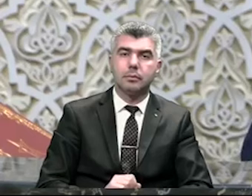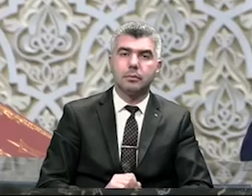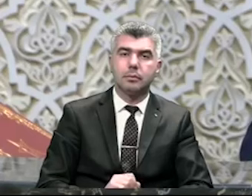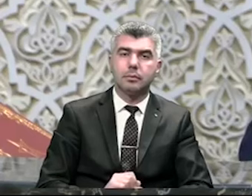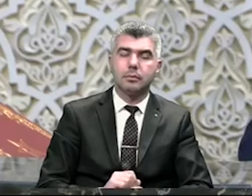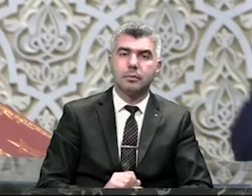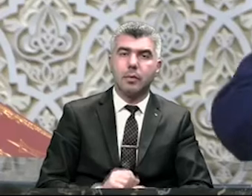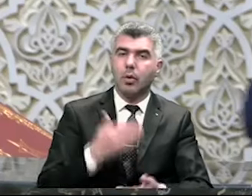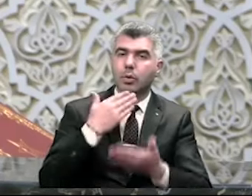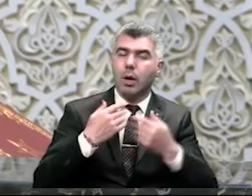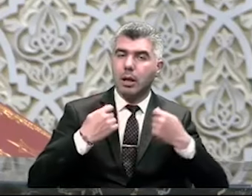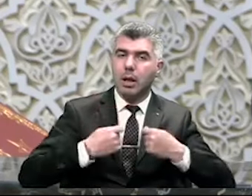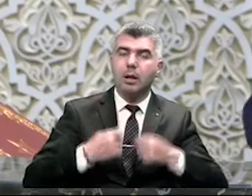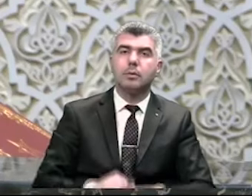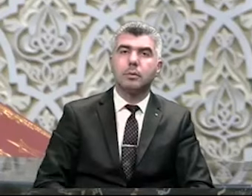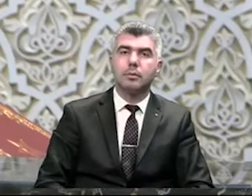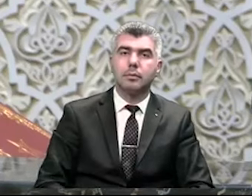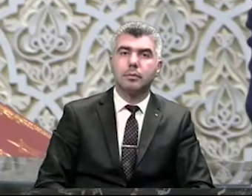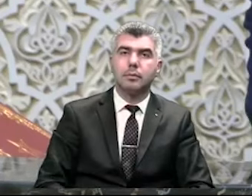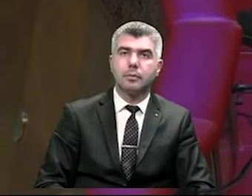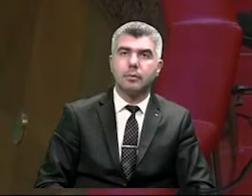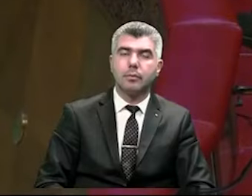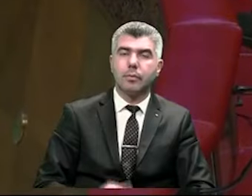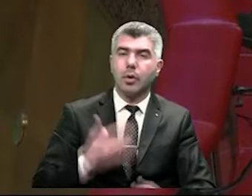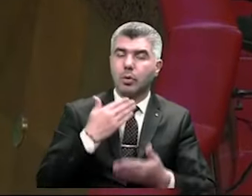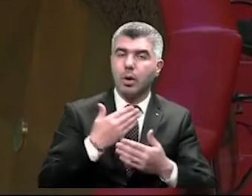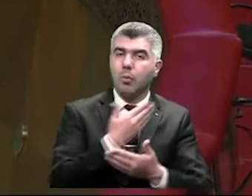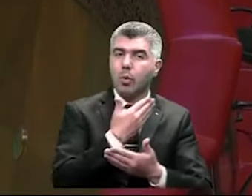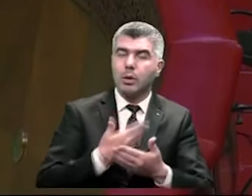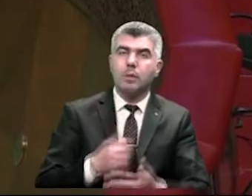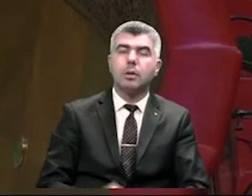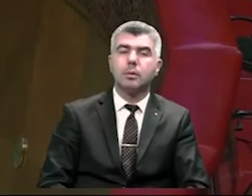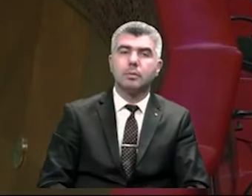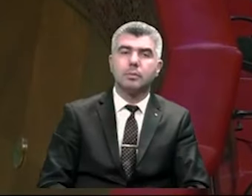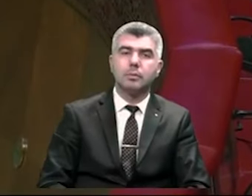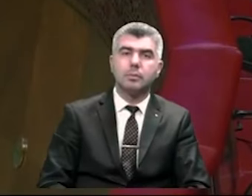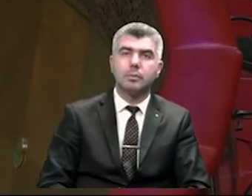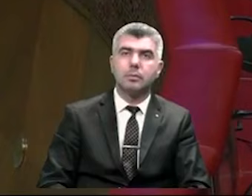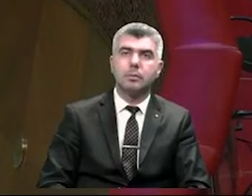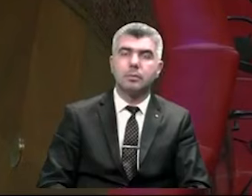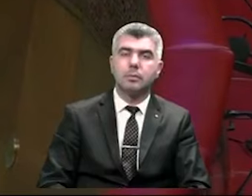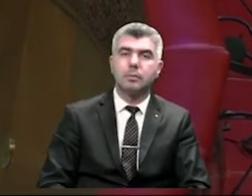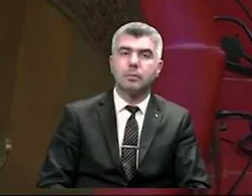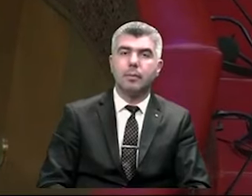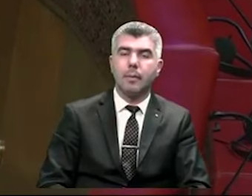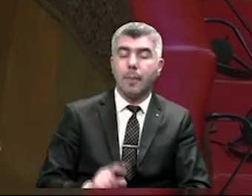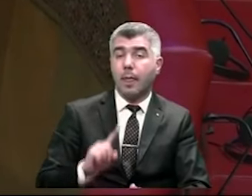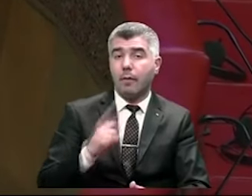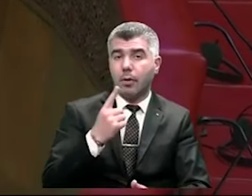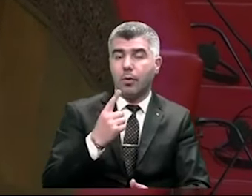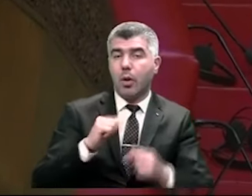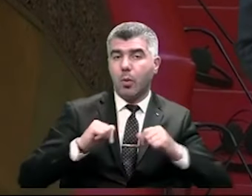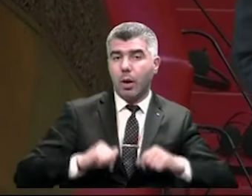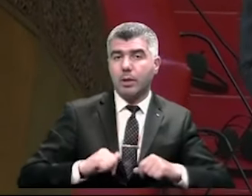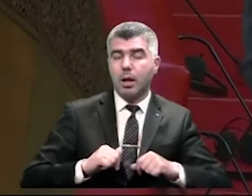شكرا السيد الرئيس شكرا سيد المستشار المحترم اولا الوزاره كتعطي